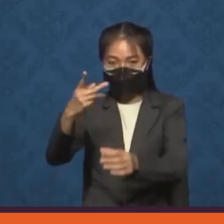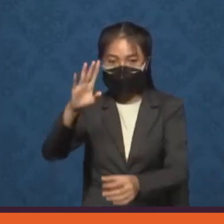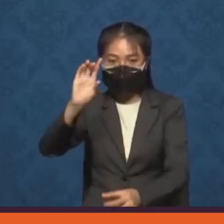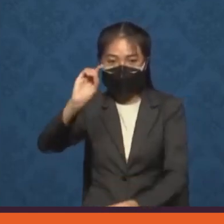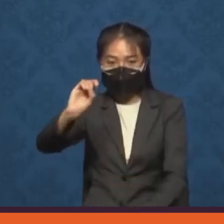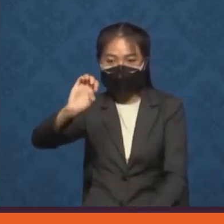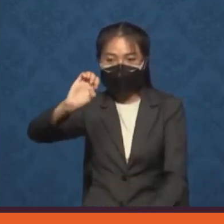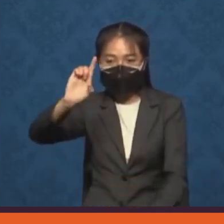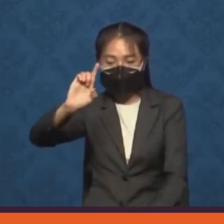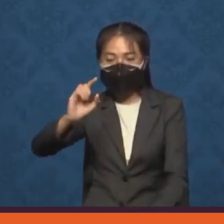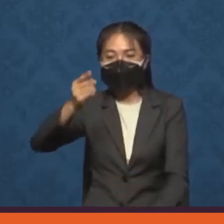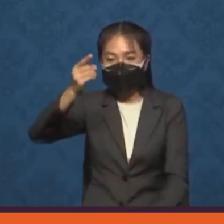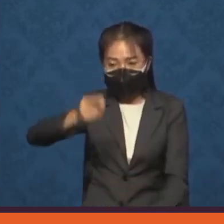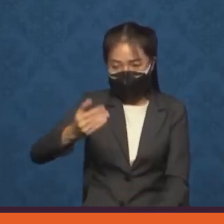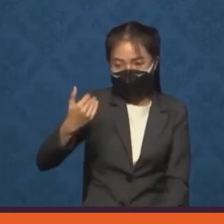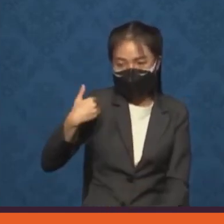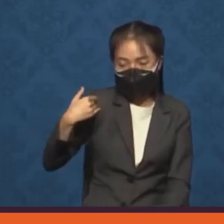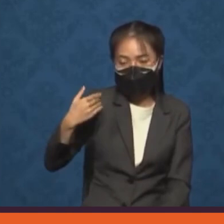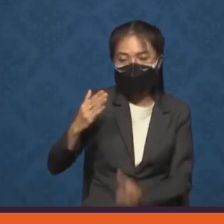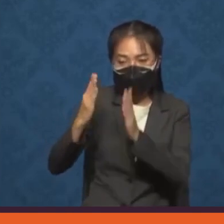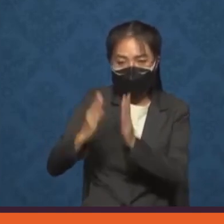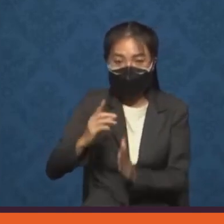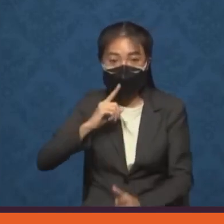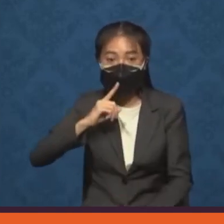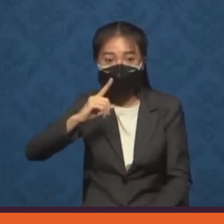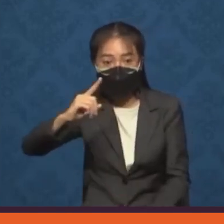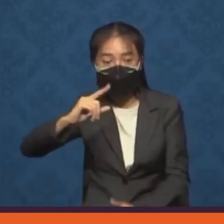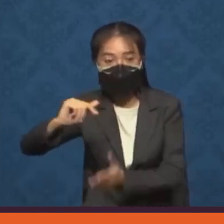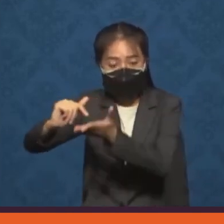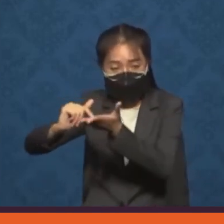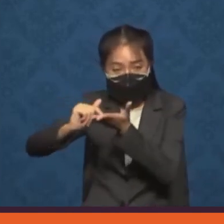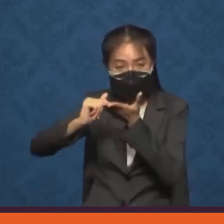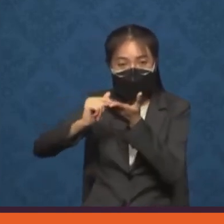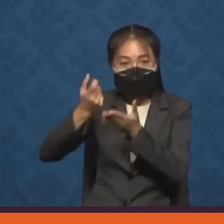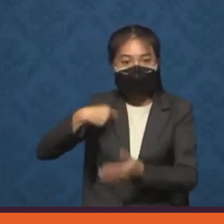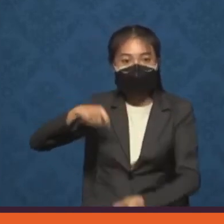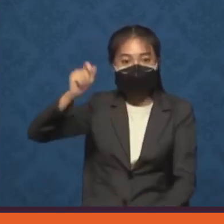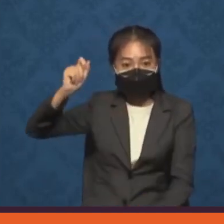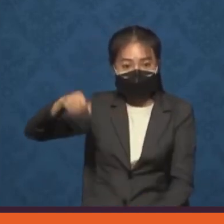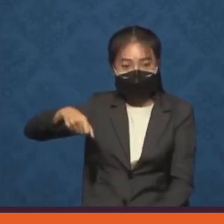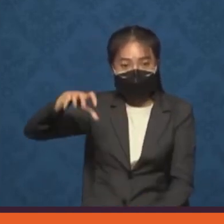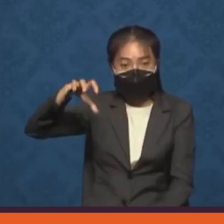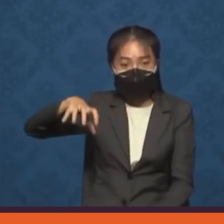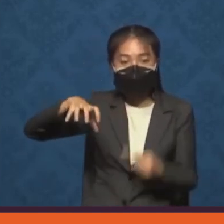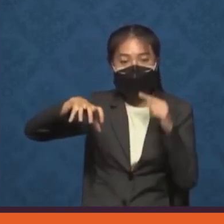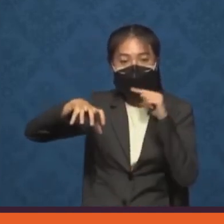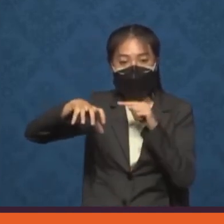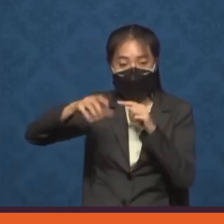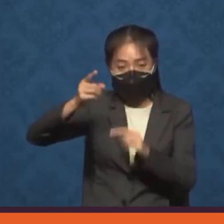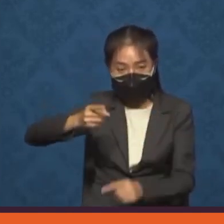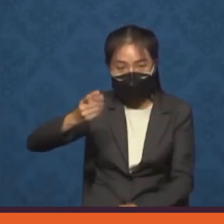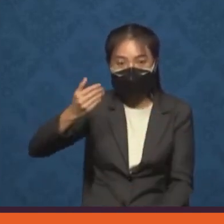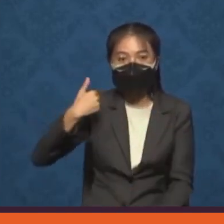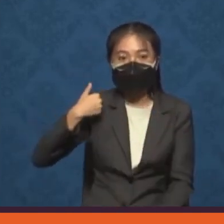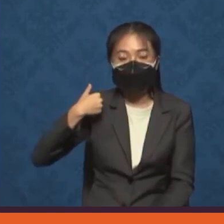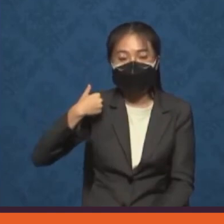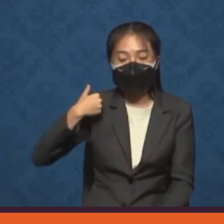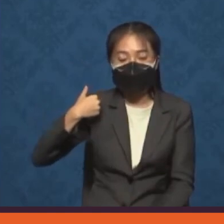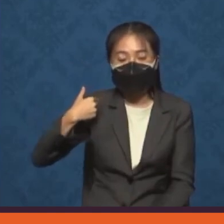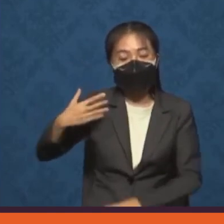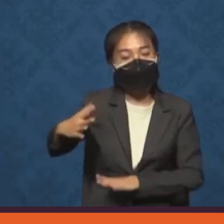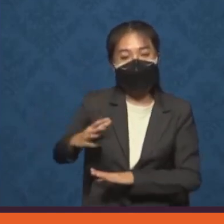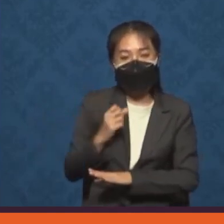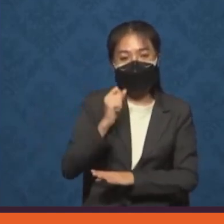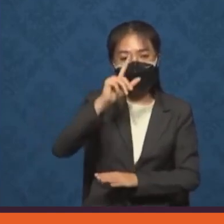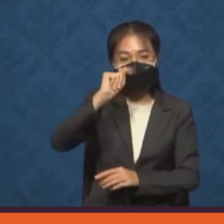ขึ้นมันจะต้องมีโจทก์มีจำเลยมีผู้ร้องผู้ถูกร้องกันอยู่ในศาลนี่ไม่ใช่การใช้อำนาจทางตุลาการครับ